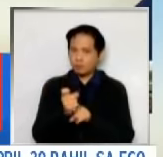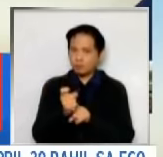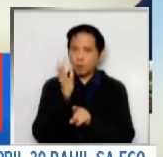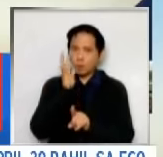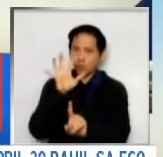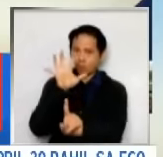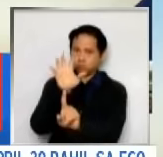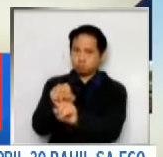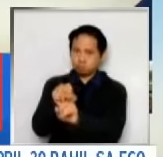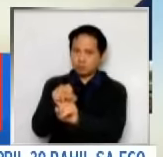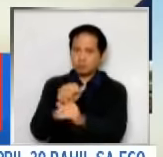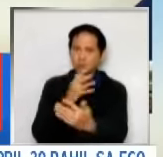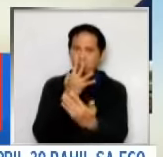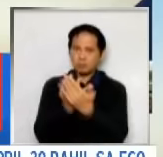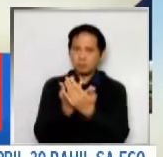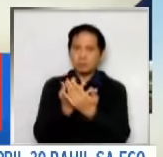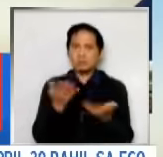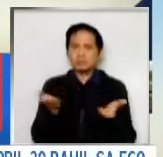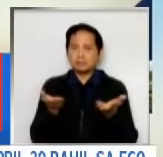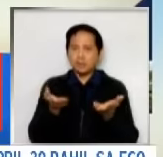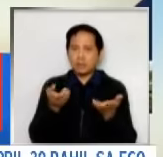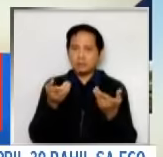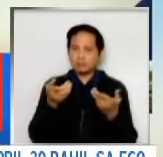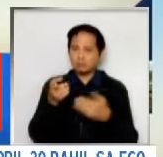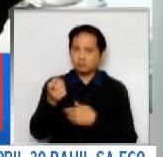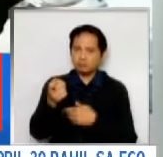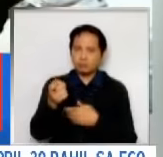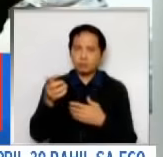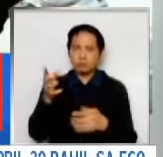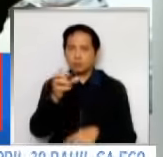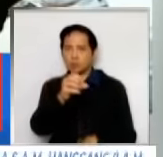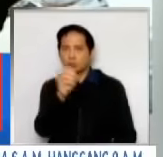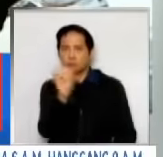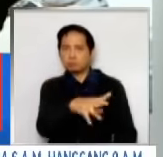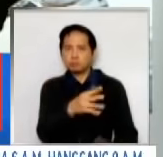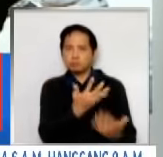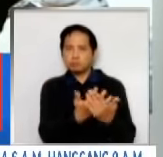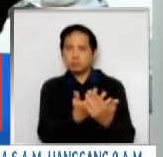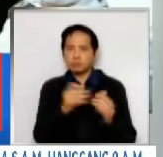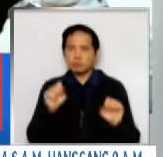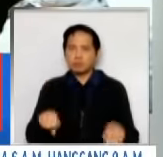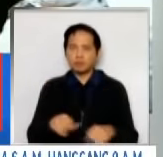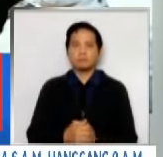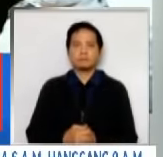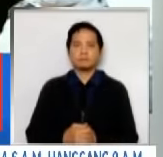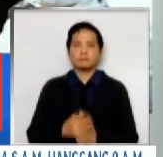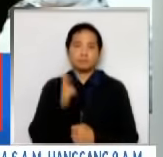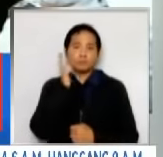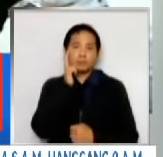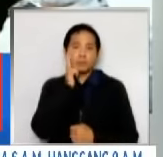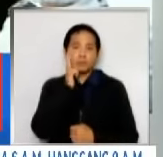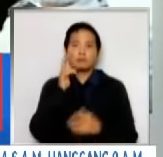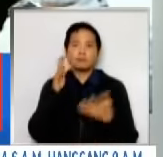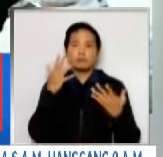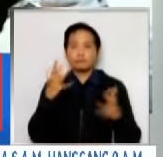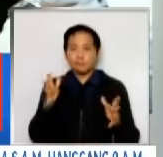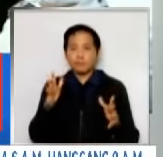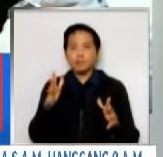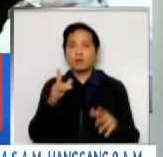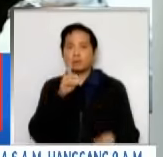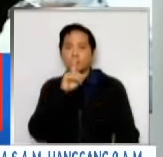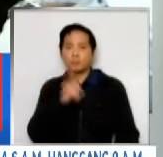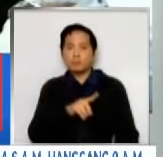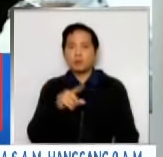kung saan ka maitapon. Sinabi yan ng Pangulo matapos niyang iutos kay vaccine czar Carlito Galvez Jr.